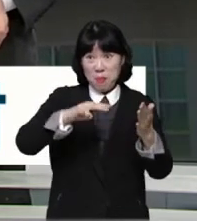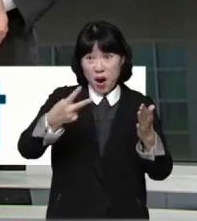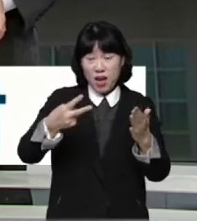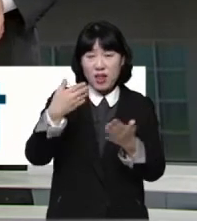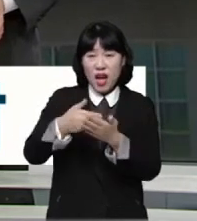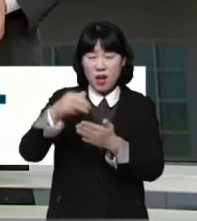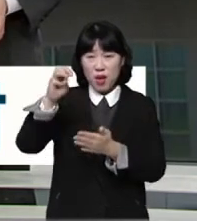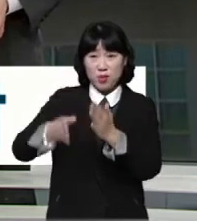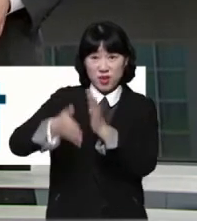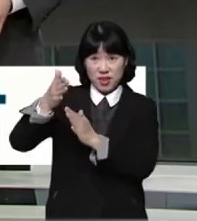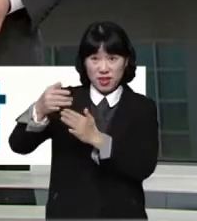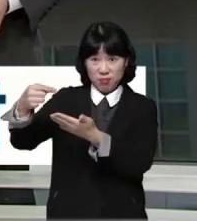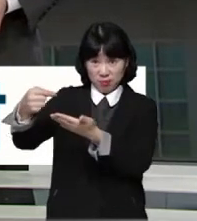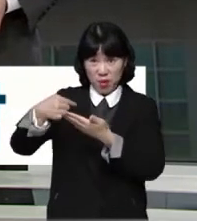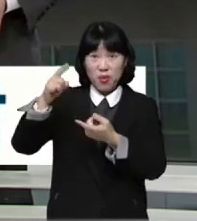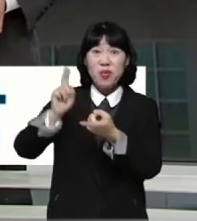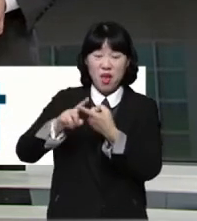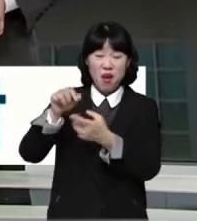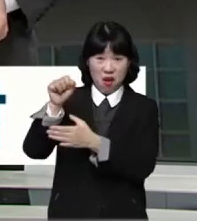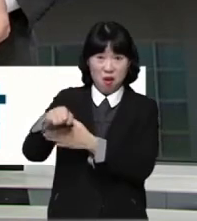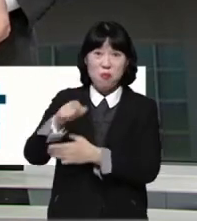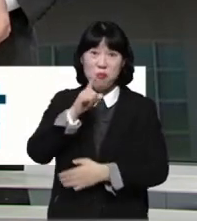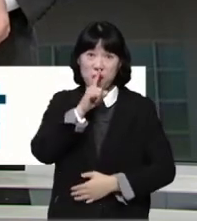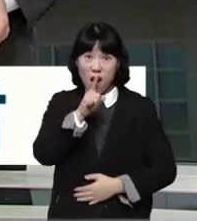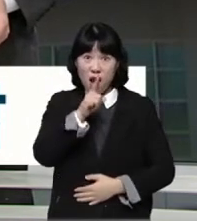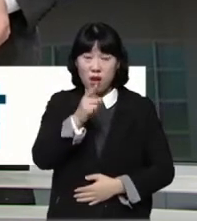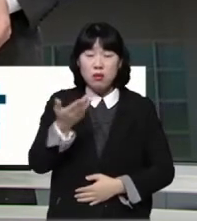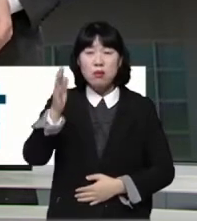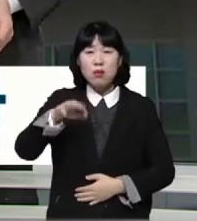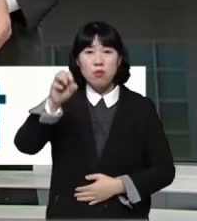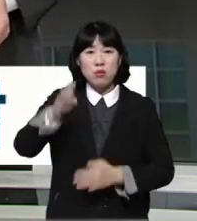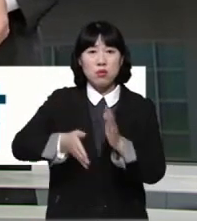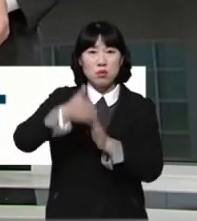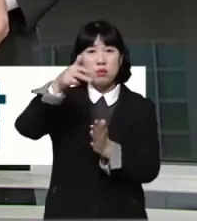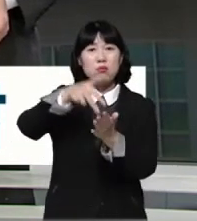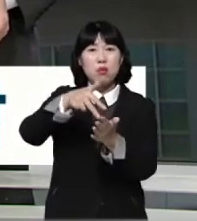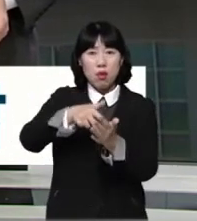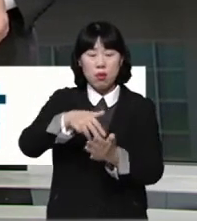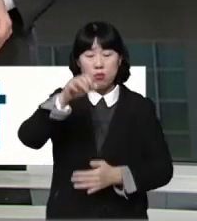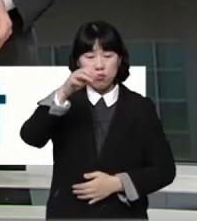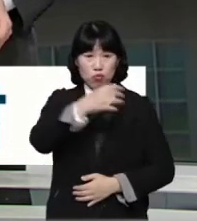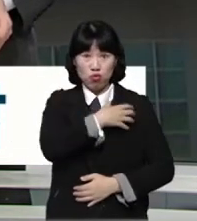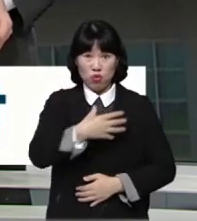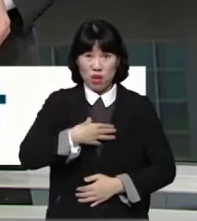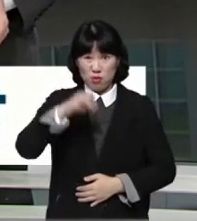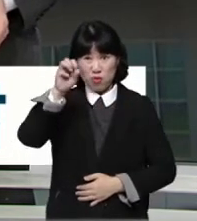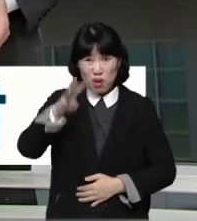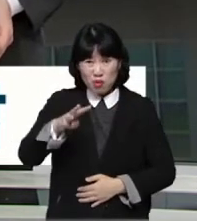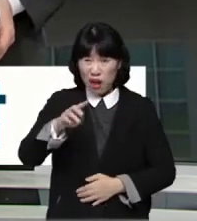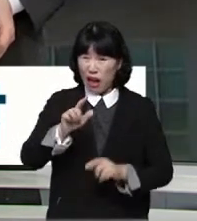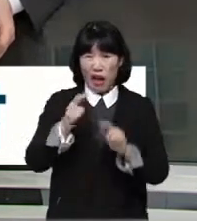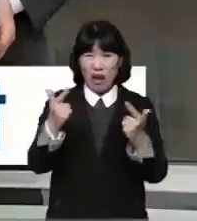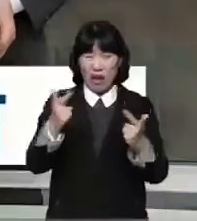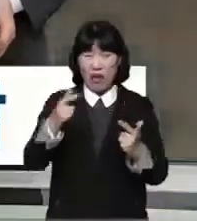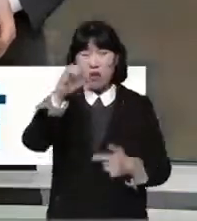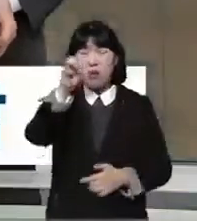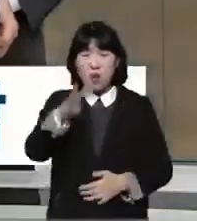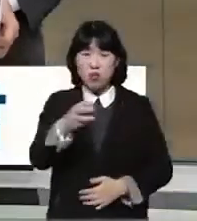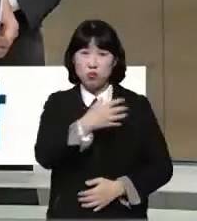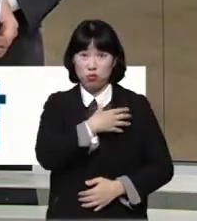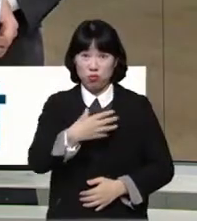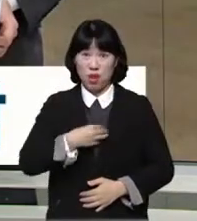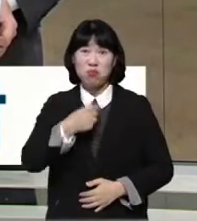요구를 전격 수용 하겠다고 밝혔는데요 광주시는 무한 광주 공항이 아닌 광주 무안 공항을